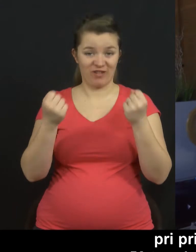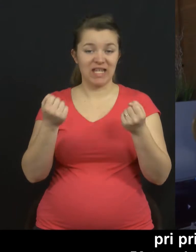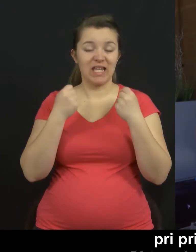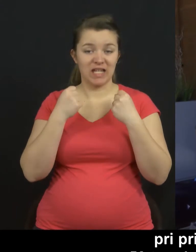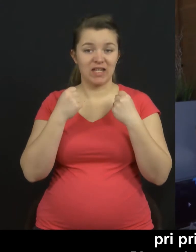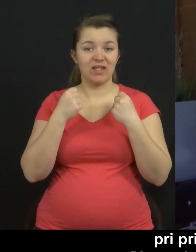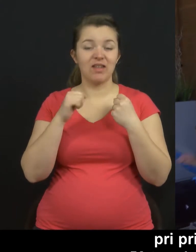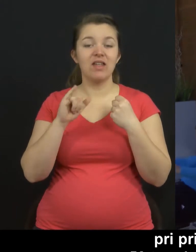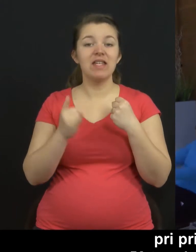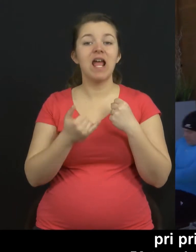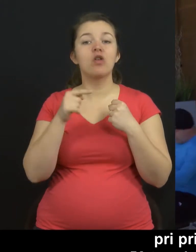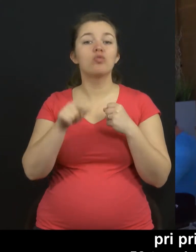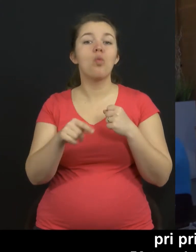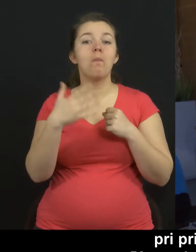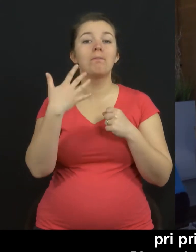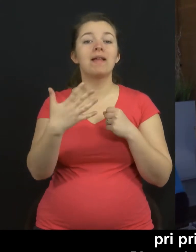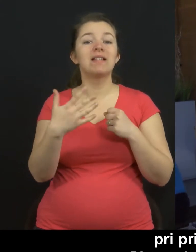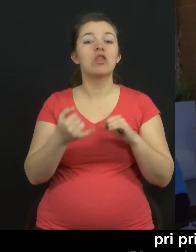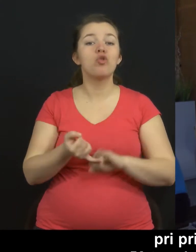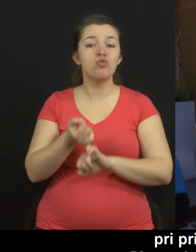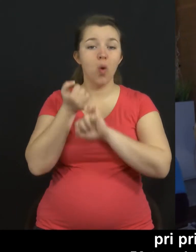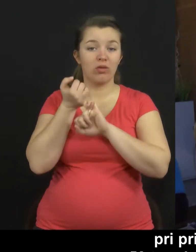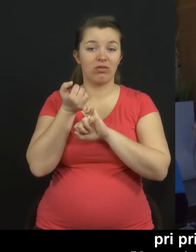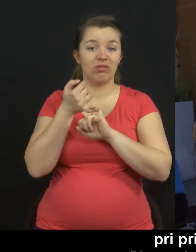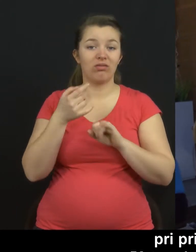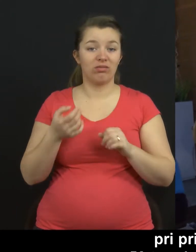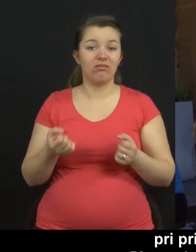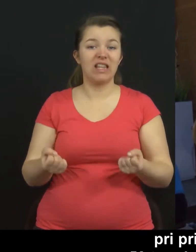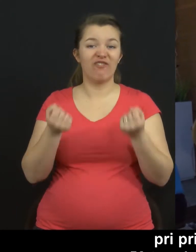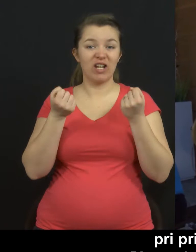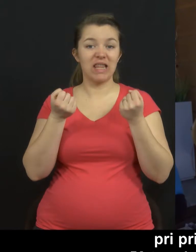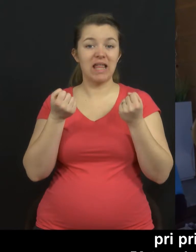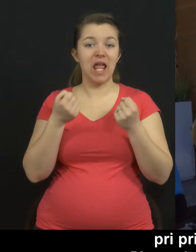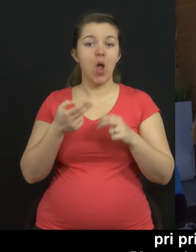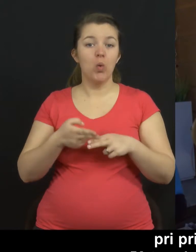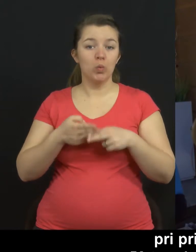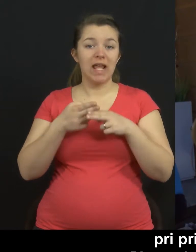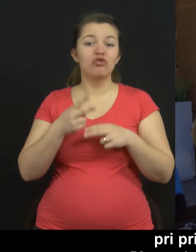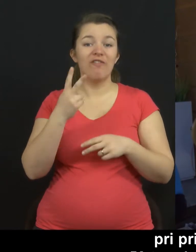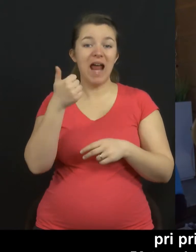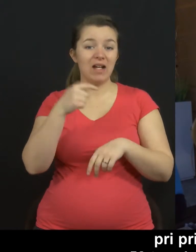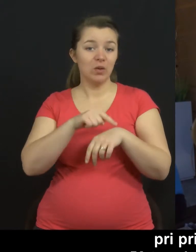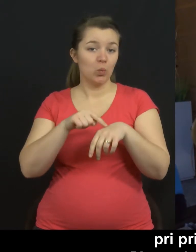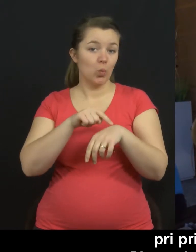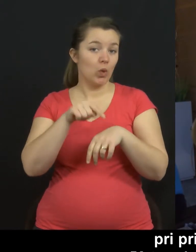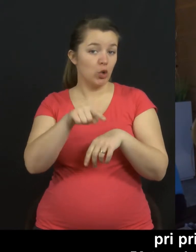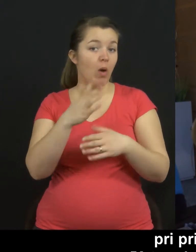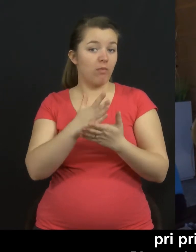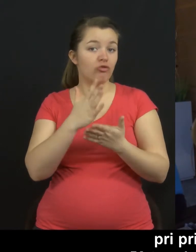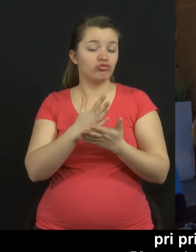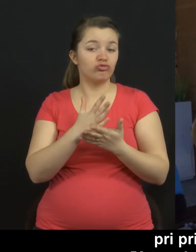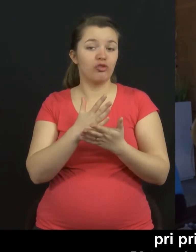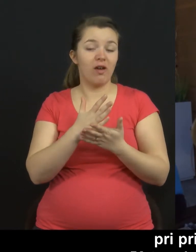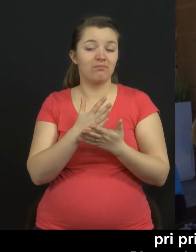Pri približno 1000 dvigih, ne, je to 50 ton